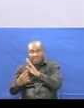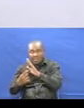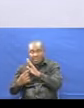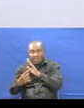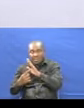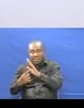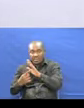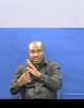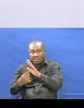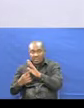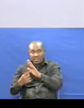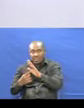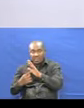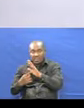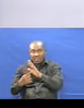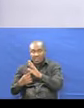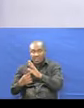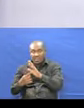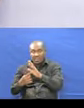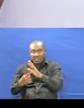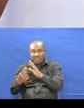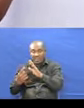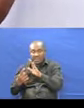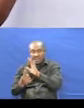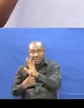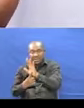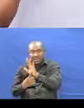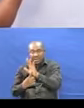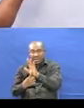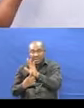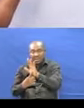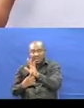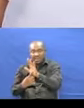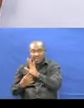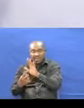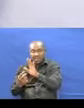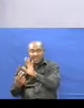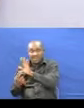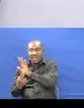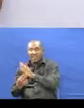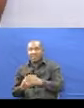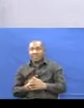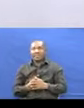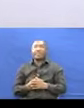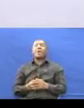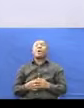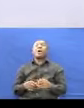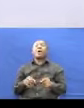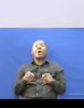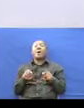moja, mbili, tatu, nne, tano, sita, na hiki hapa kipande cha ngapi? Cha saba. Hii ndio